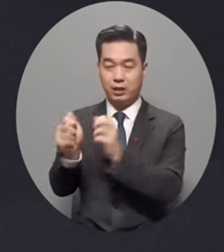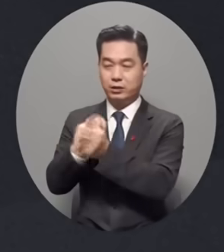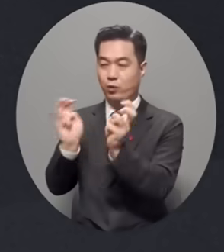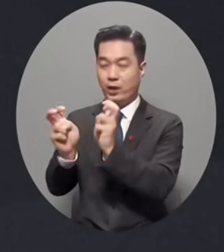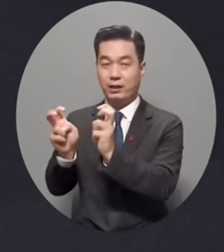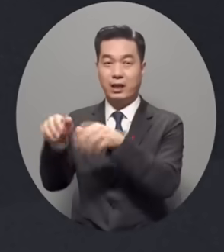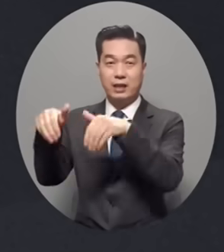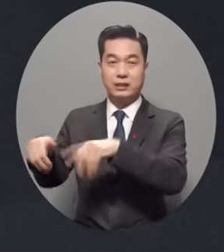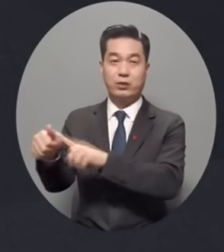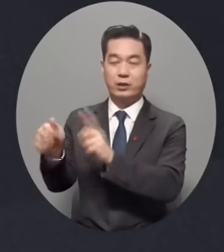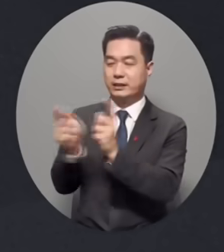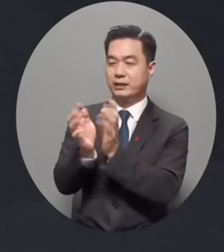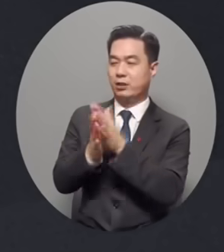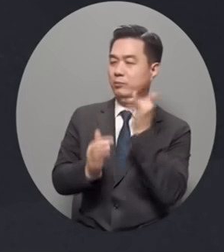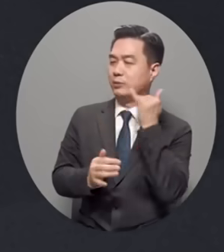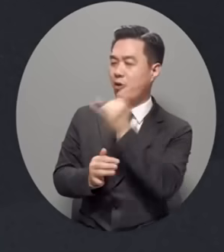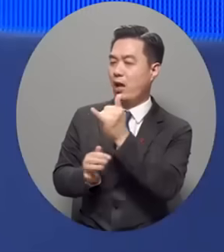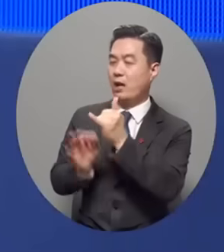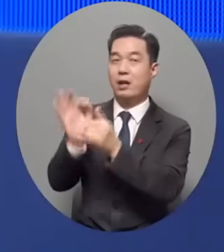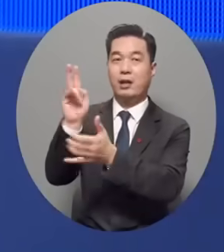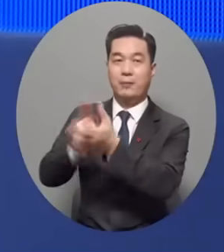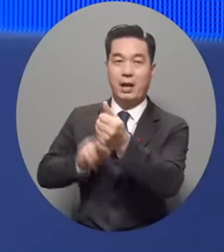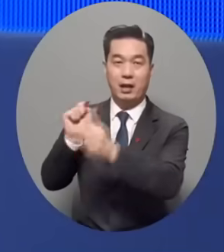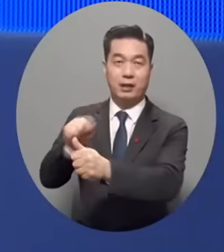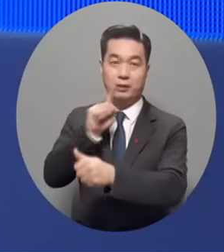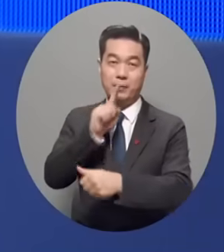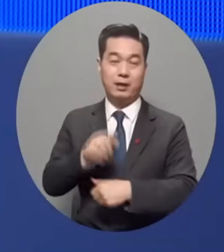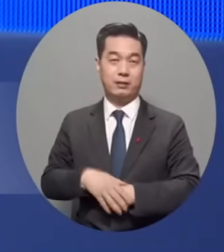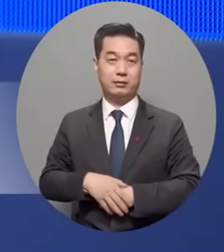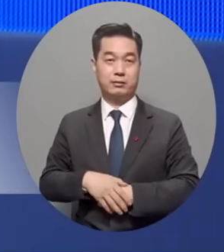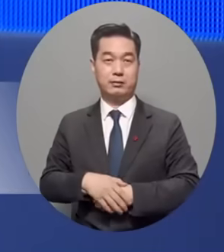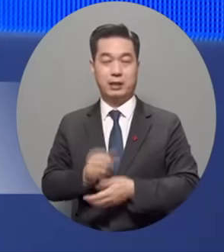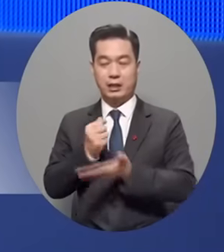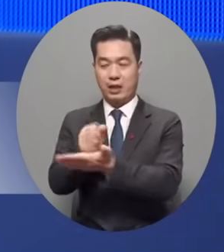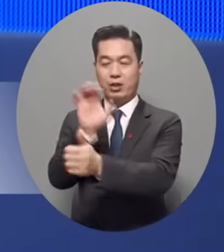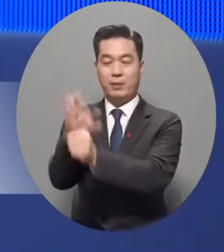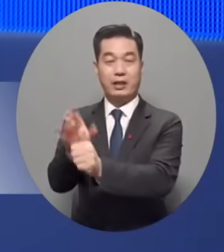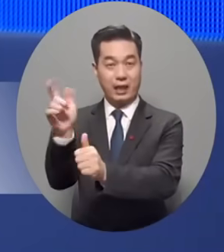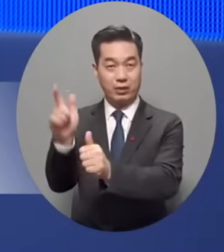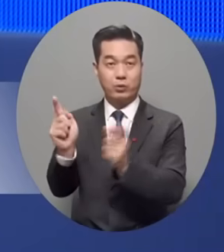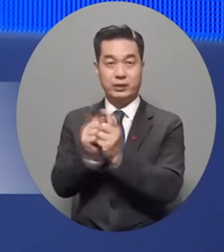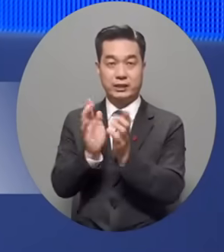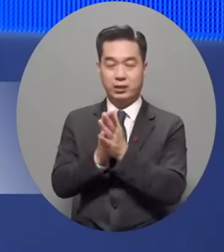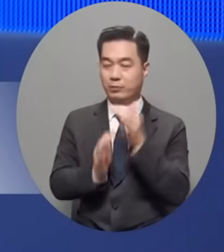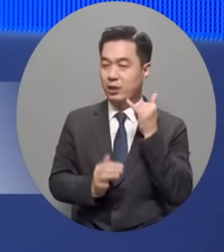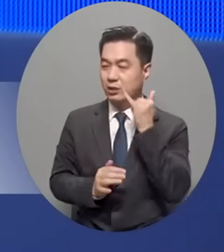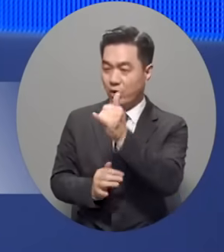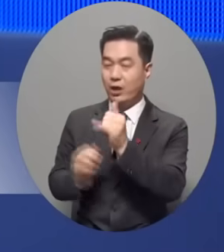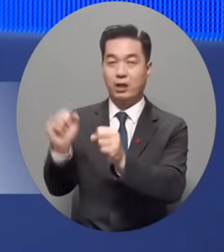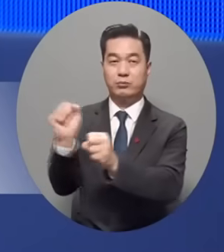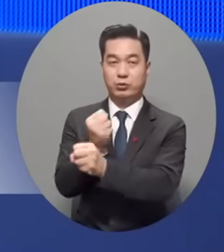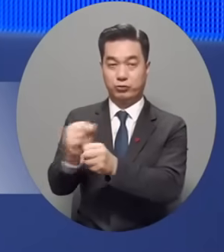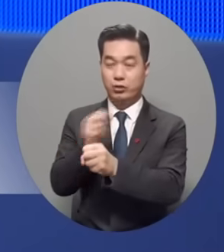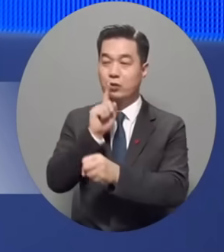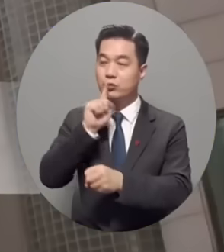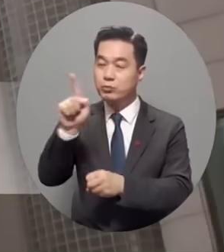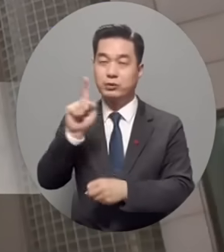직접 전화해 거래했다고 공개했습니다. 계좌를 맡긴 게 아니라 김 여사가 직접 주가 조작 거래를 주문했다는